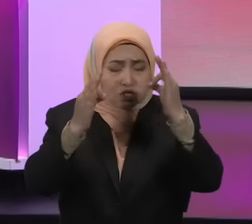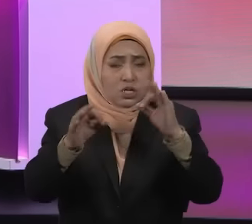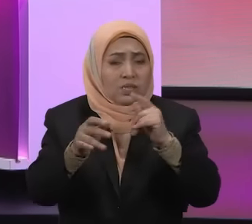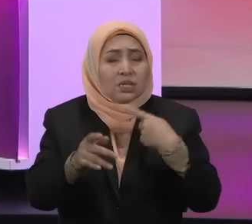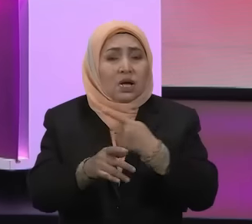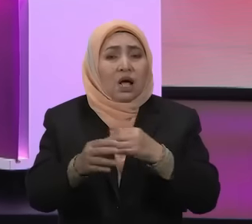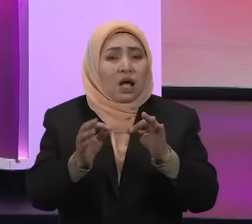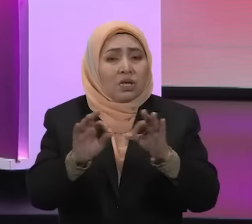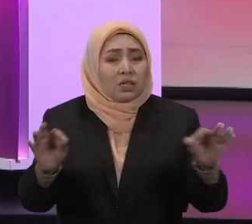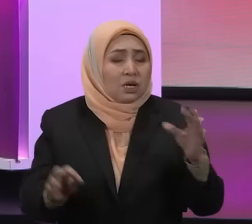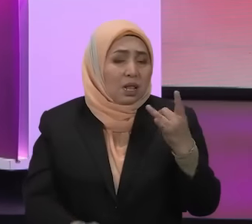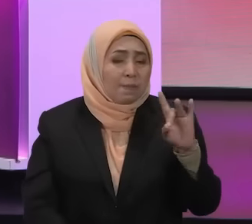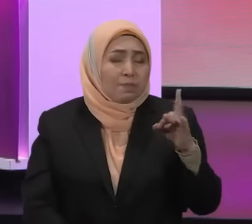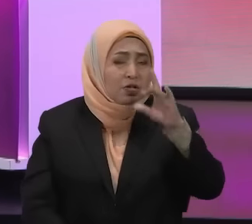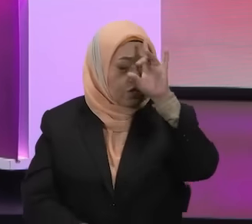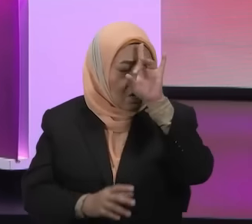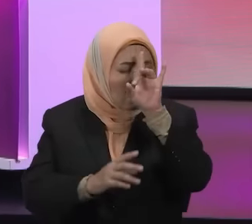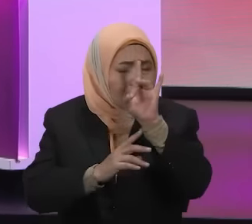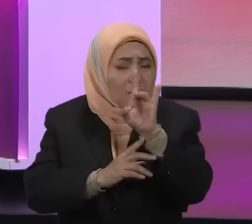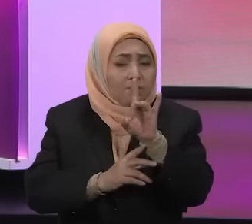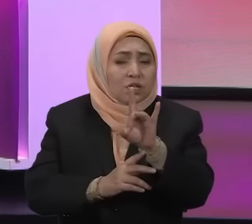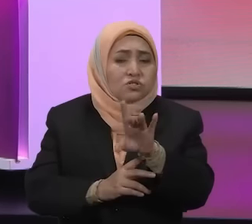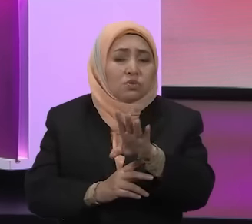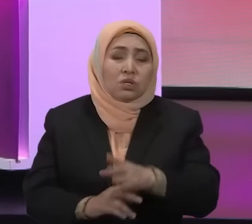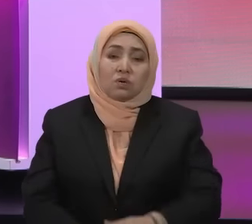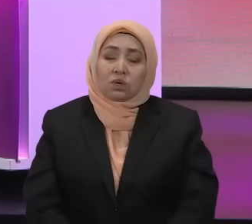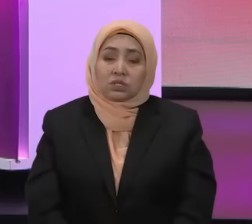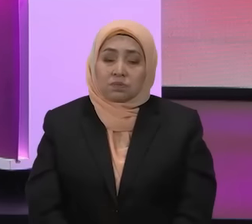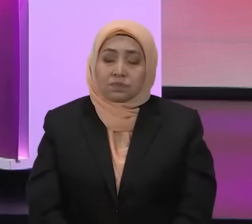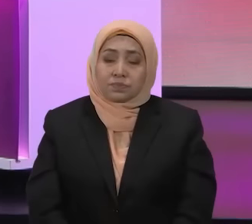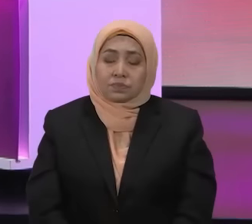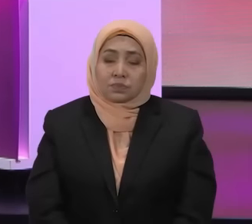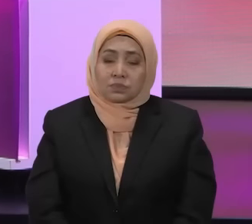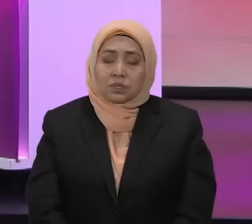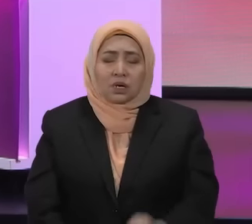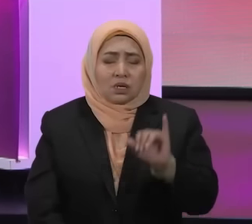ayat yang ke 18. A'udzubillahi minasyaitonir rajim.